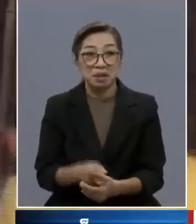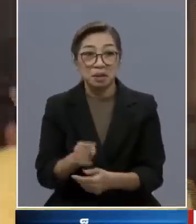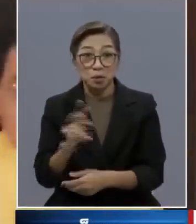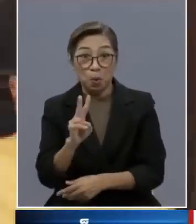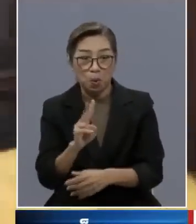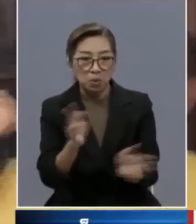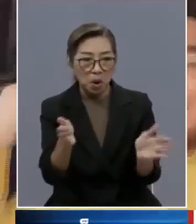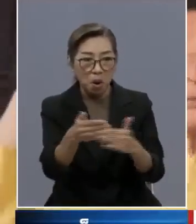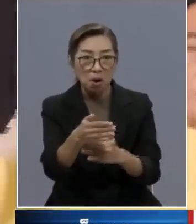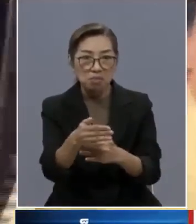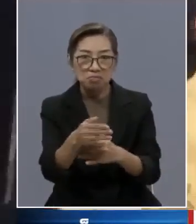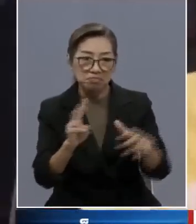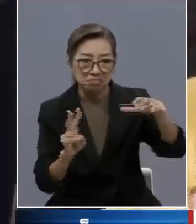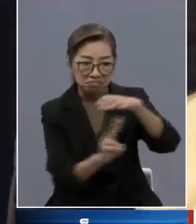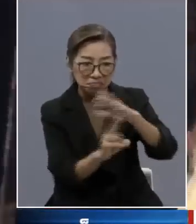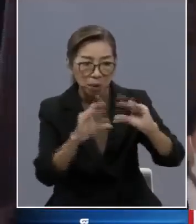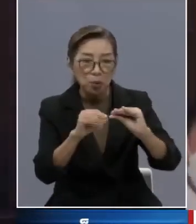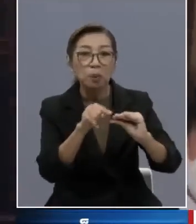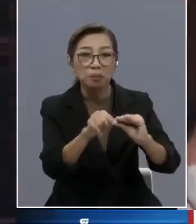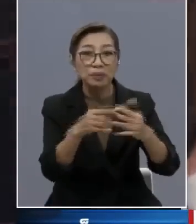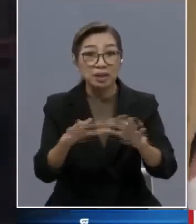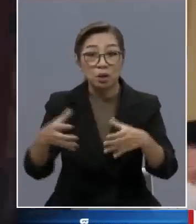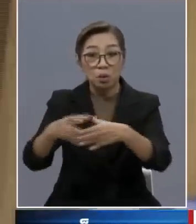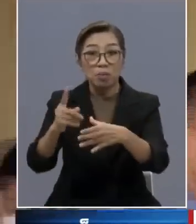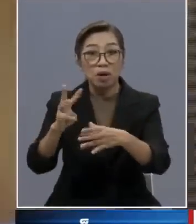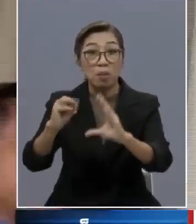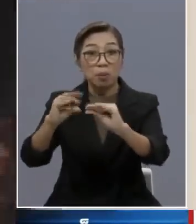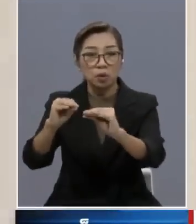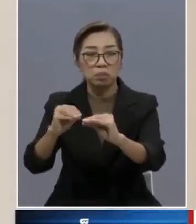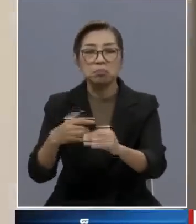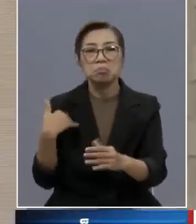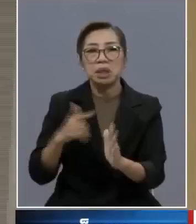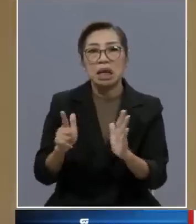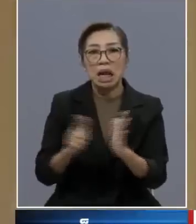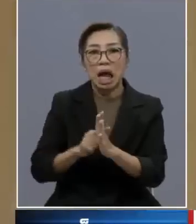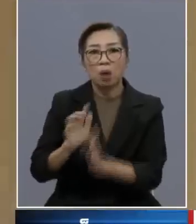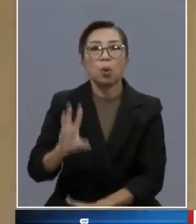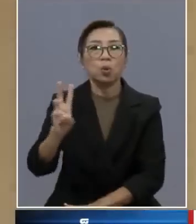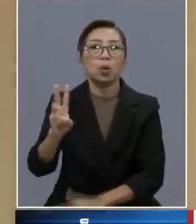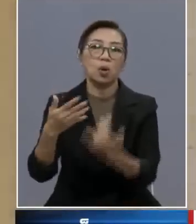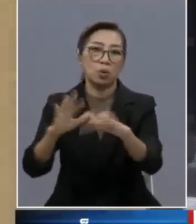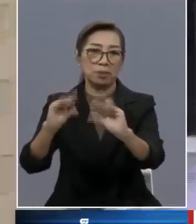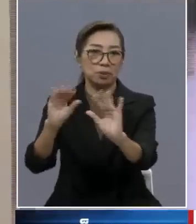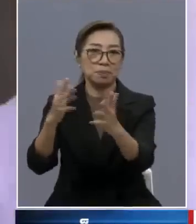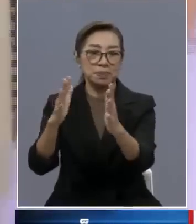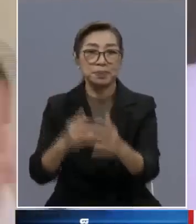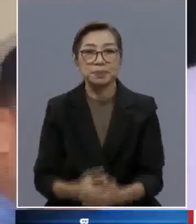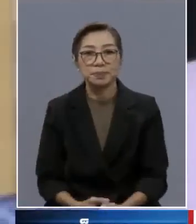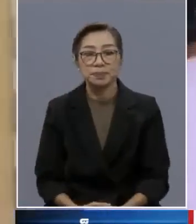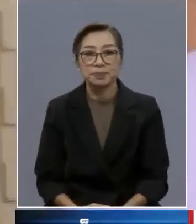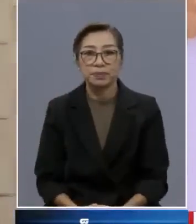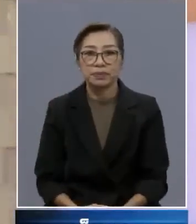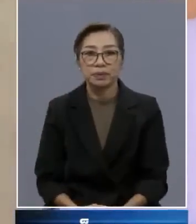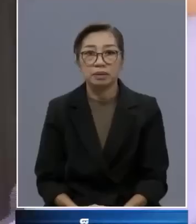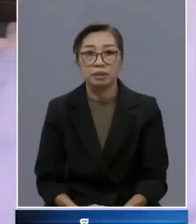ขณะเดียวกันครม.วันนี้แจ้งลาประชุมไป6คนนะครับไม่ได้มาร่วมประชุมนะครับ ในขณะที่ฝากของ